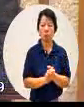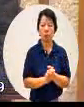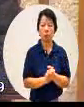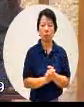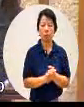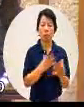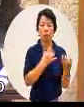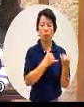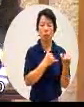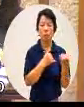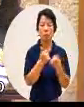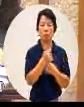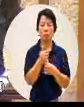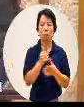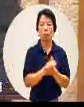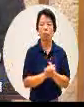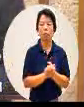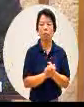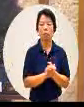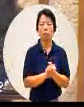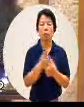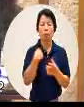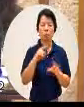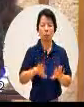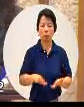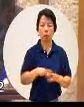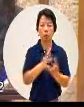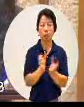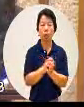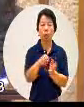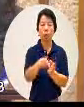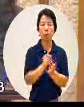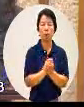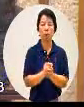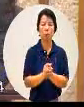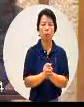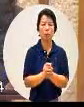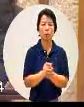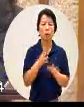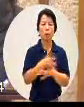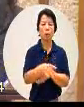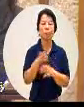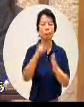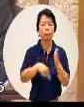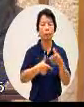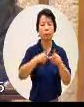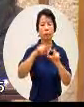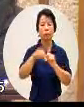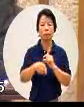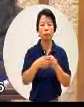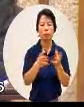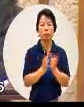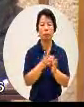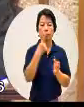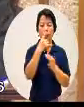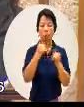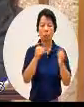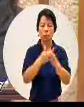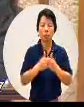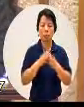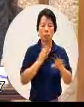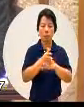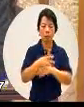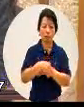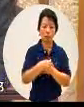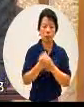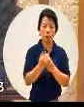謝謝議長謝謝蕭議員的指教我想這個部分呢經過蕭議回答就好這個部分的話我們有經